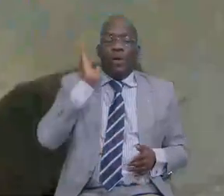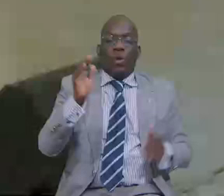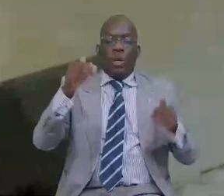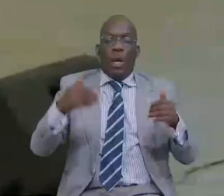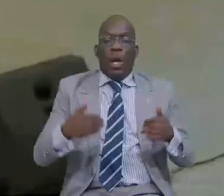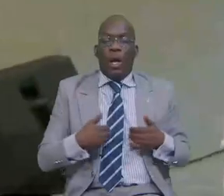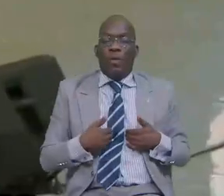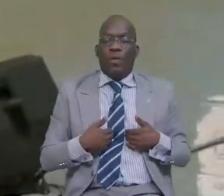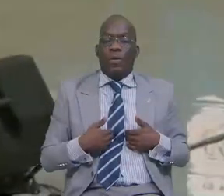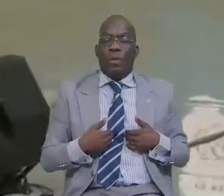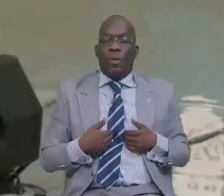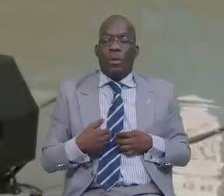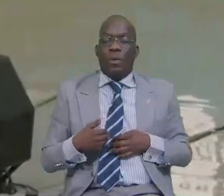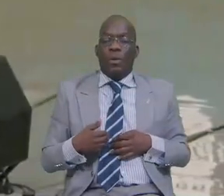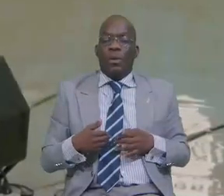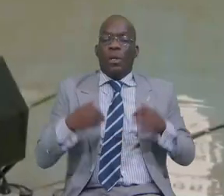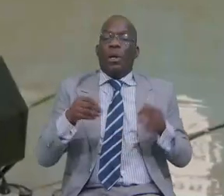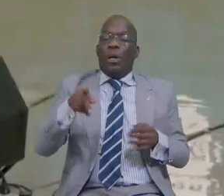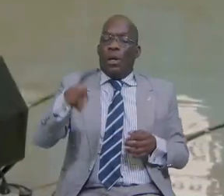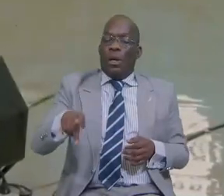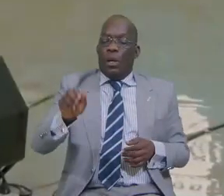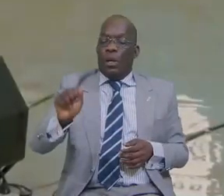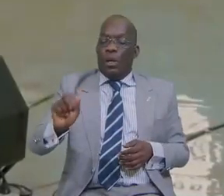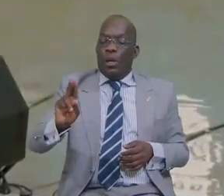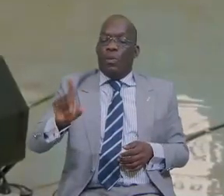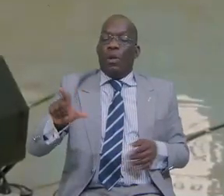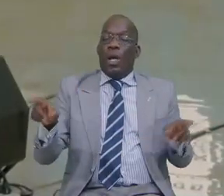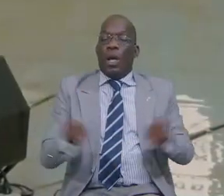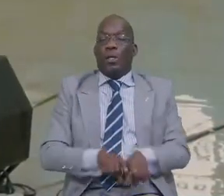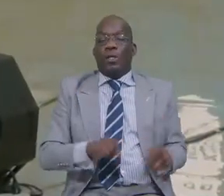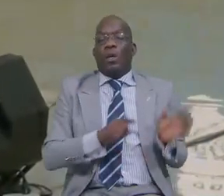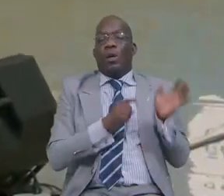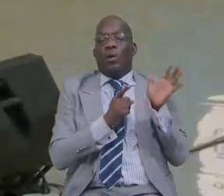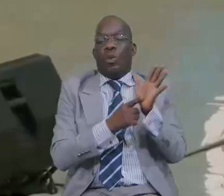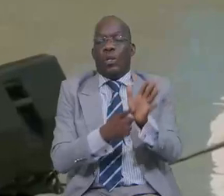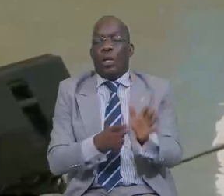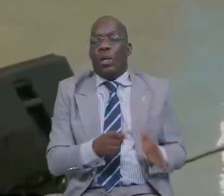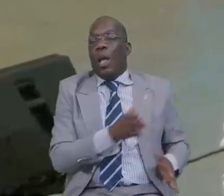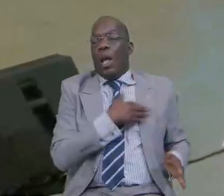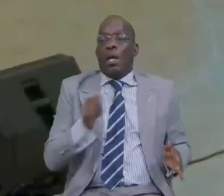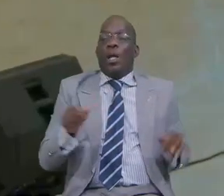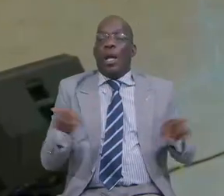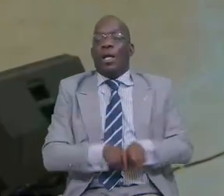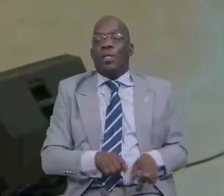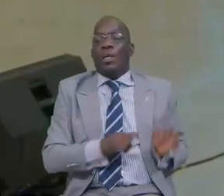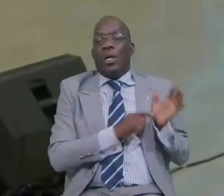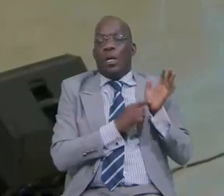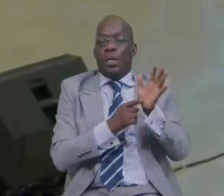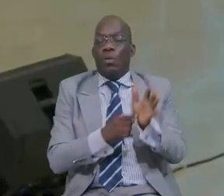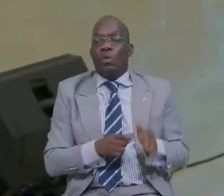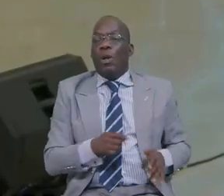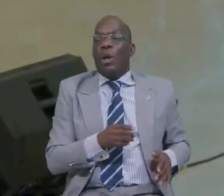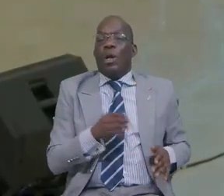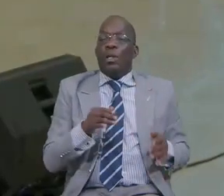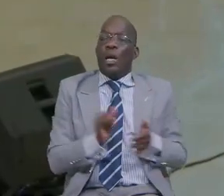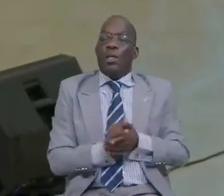est Paul comme un modèle, comme un exemple. Il a eu la grâce de Dieu pour